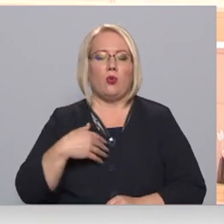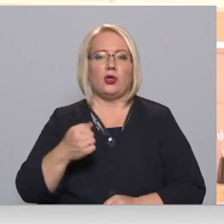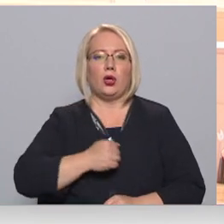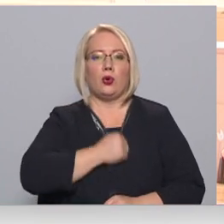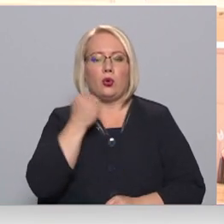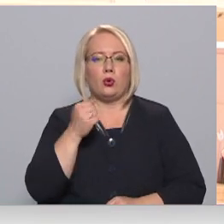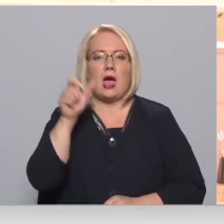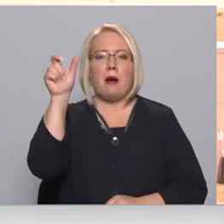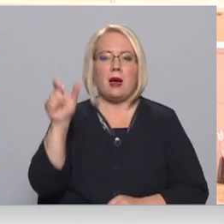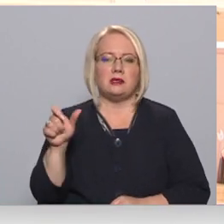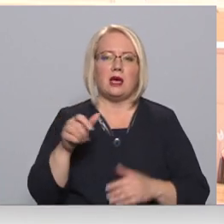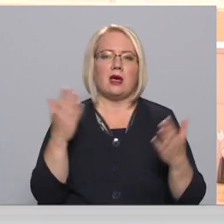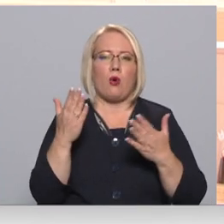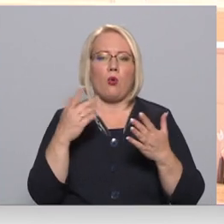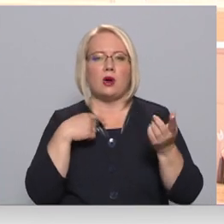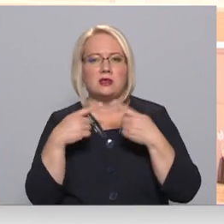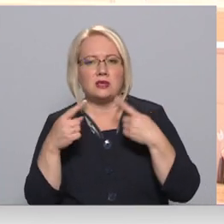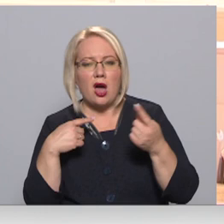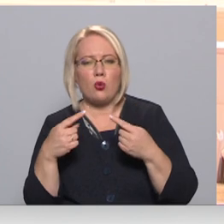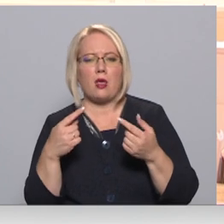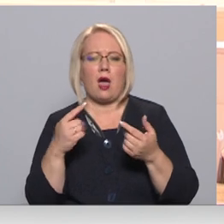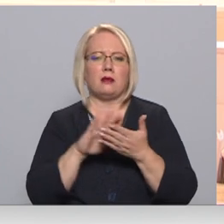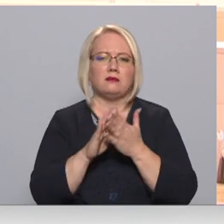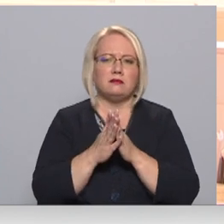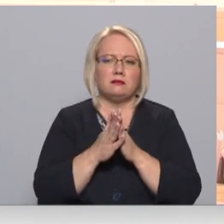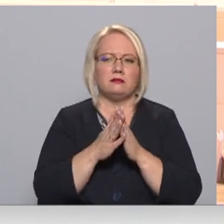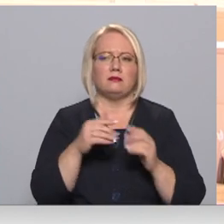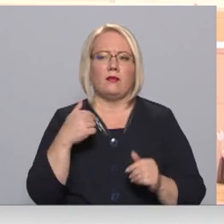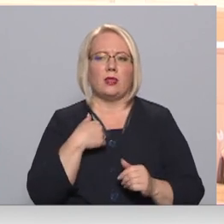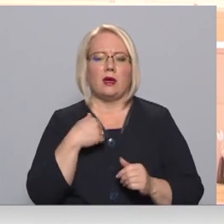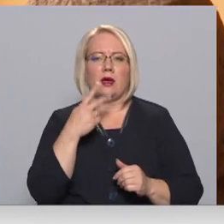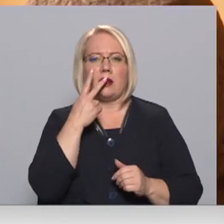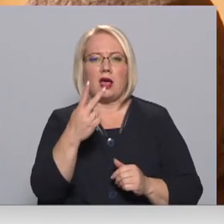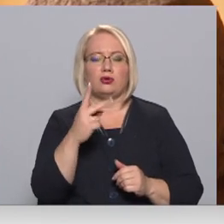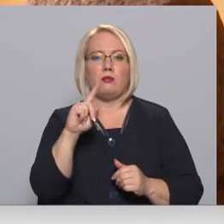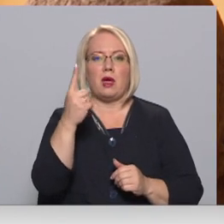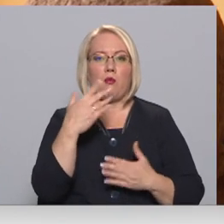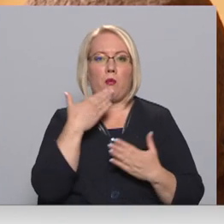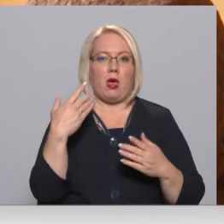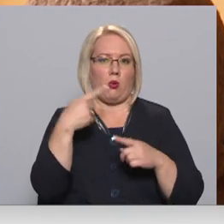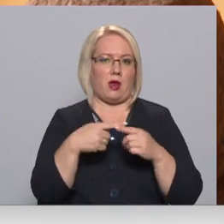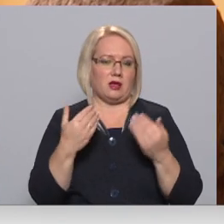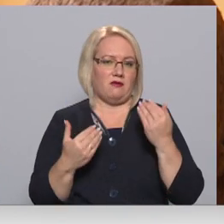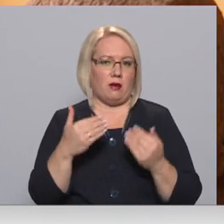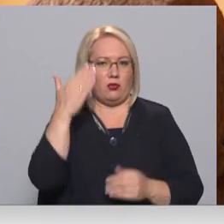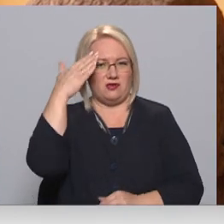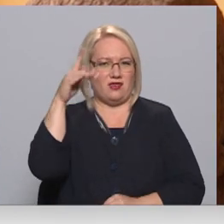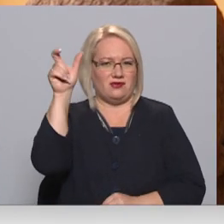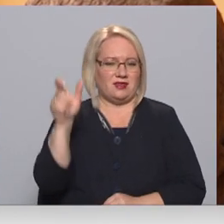un pacientu jā, arī adekvāti ārstēt, ja es pacientu redzu pirmo un pēdējo reizi iespējams. Jā. Tāpat mēs